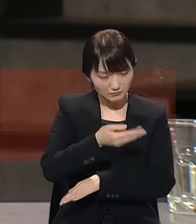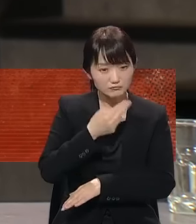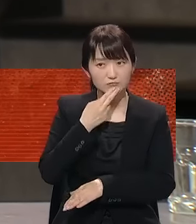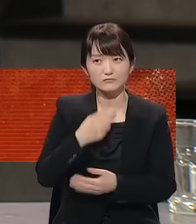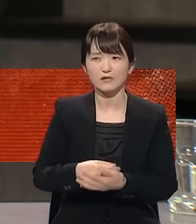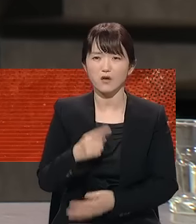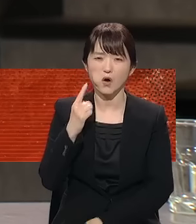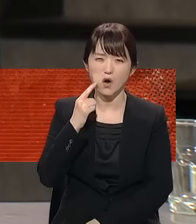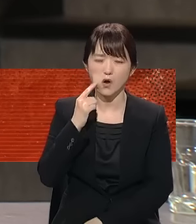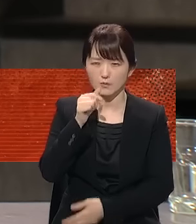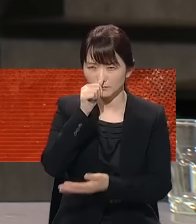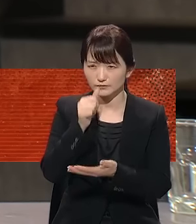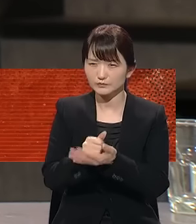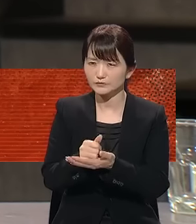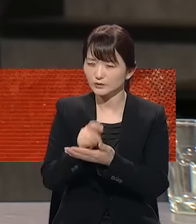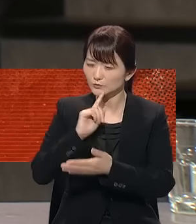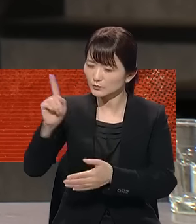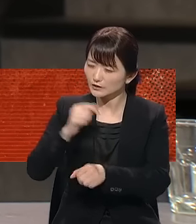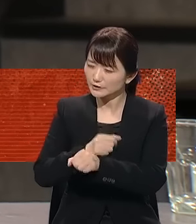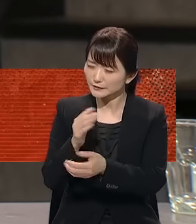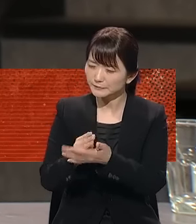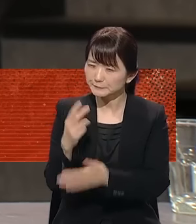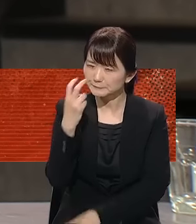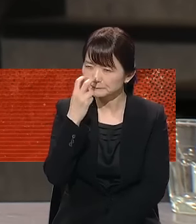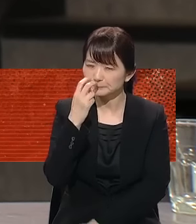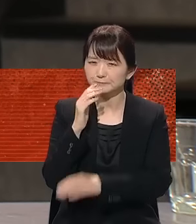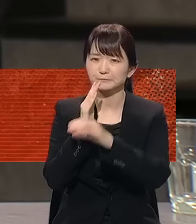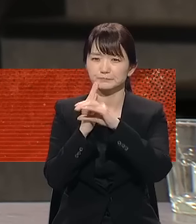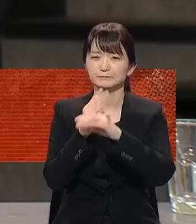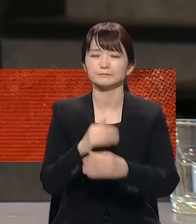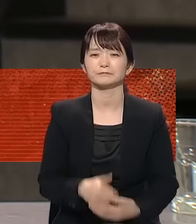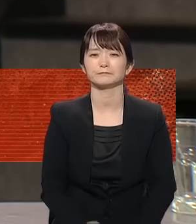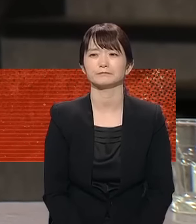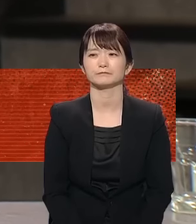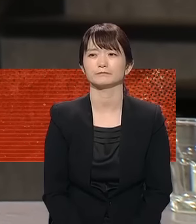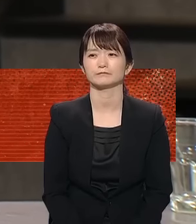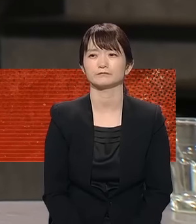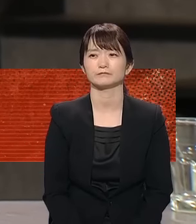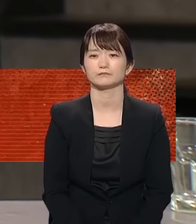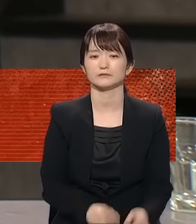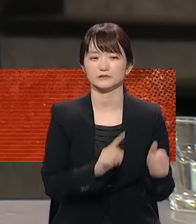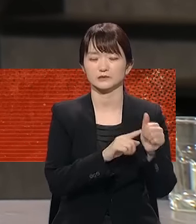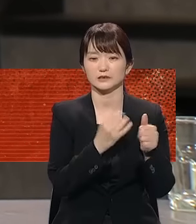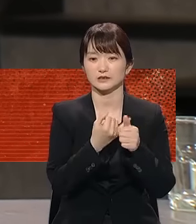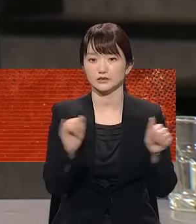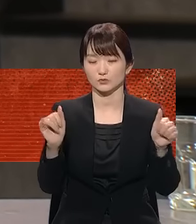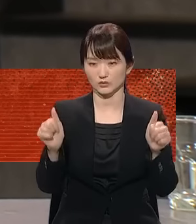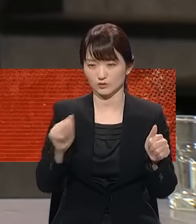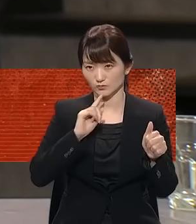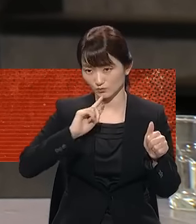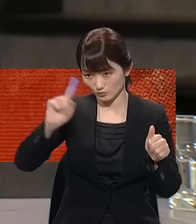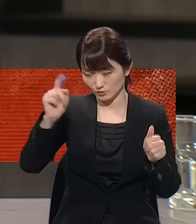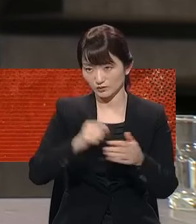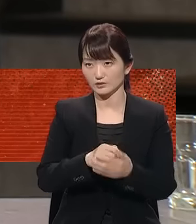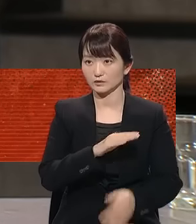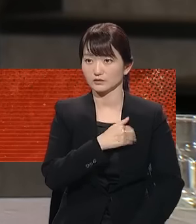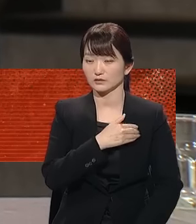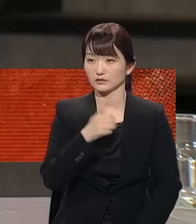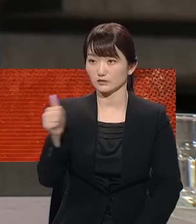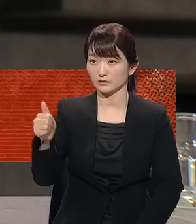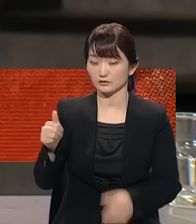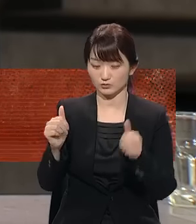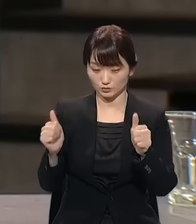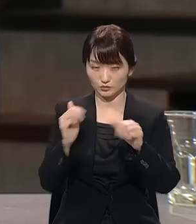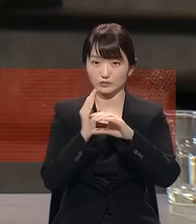무고죄 고소까지 지금 검토를 하고 있는 그런 상황이라고 하는데 지금 제보자의 이혼 소송 그리고 상관자 소송이 진행